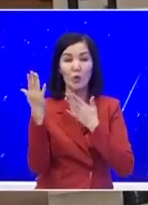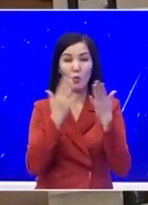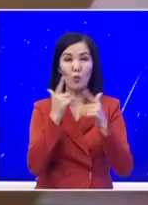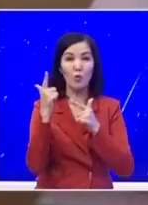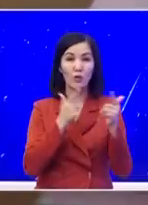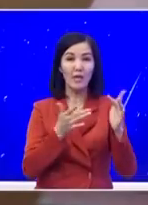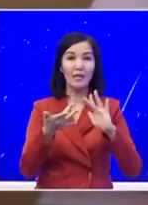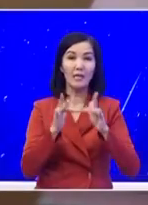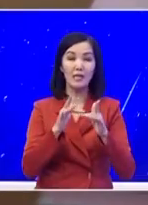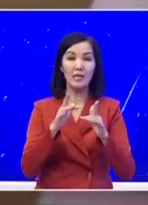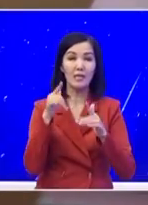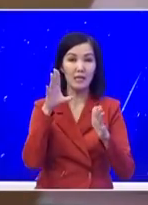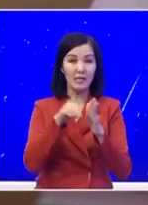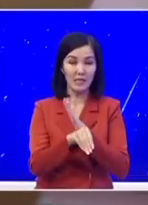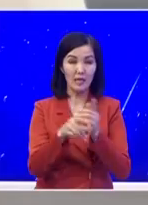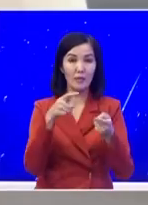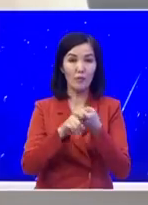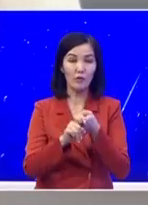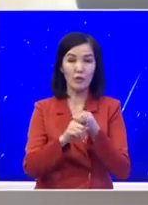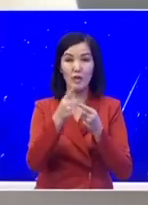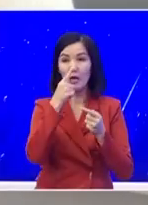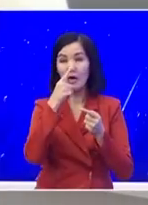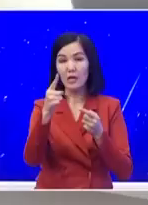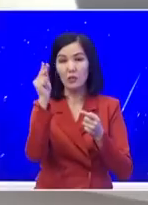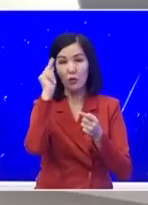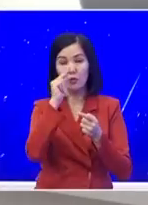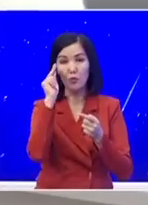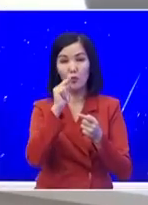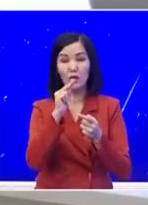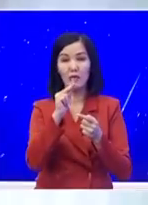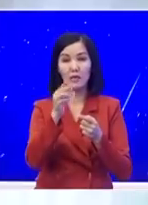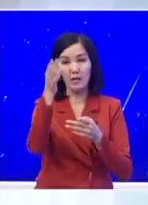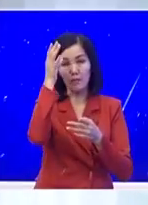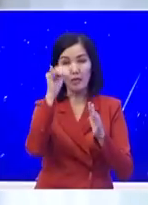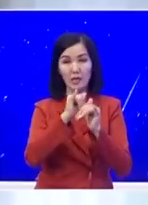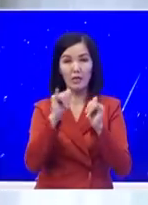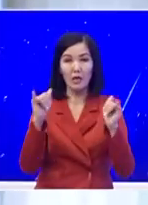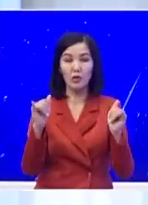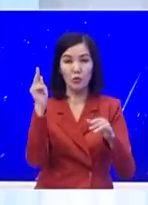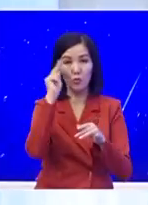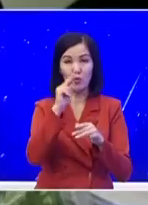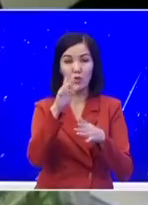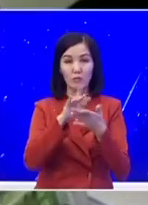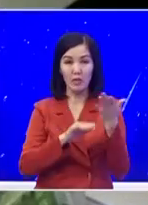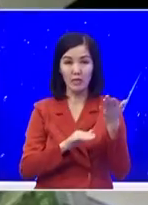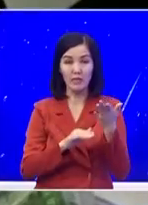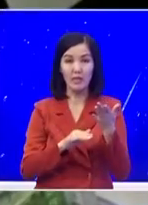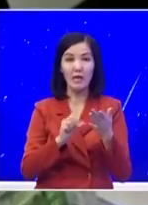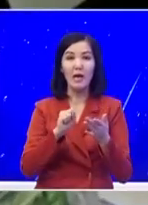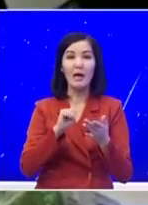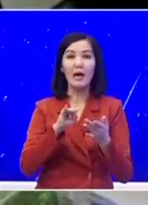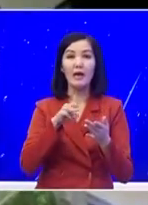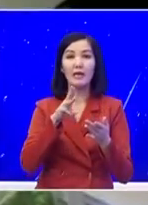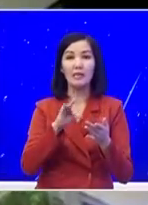платформаға салынып қойыпты. Енді қашықтықтан сабақ беретін мұғалімдерді арнайы біліктілік арттыру курстарынан өткізбек. Олар IT